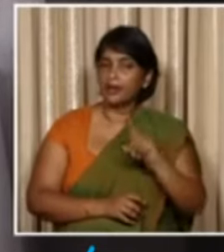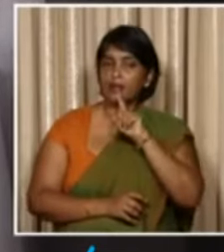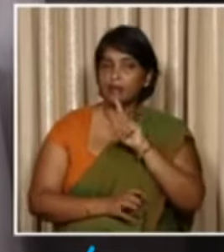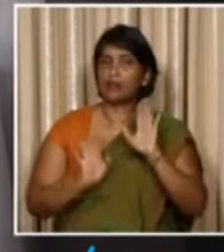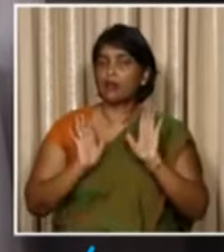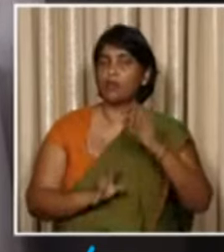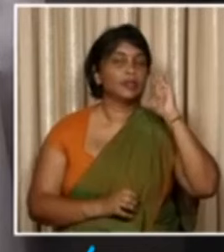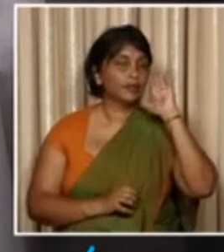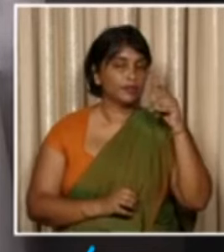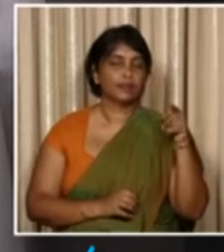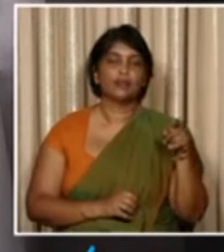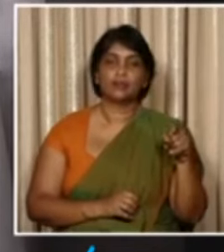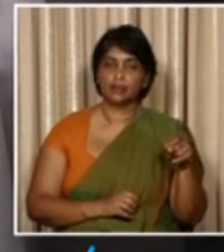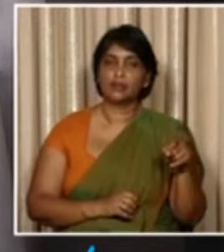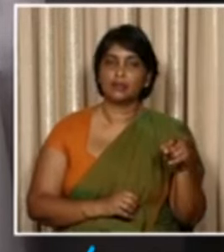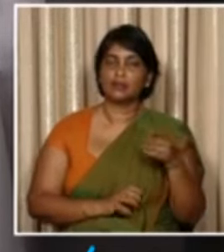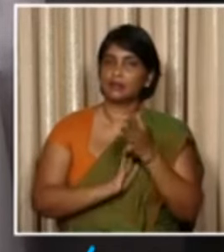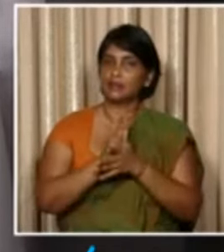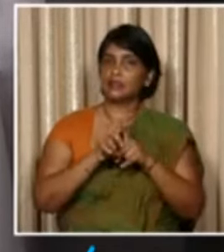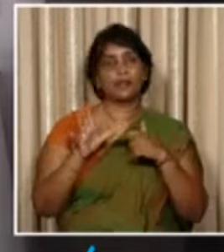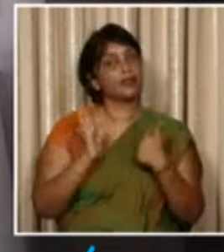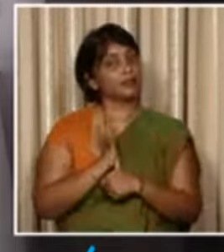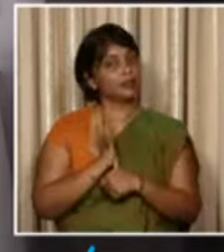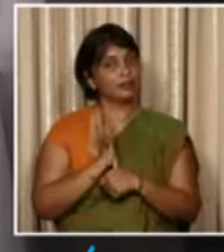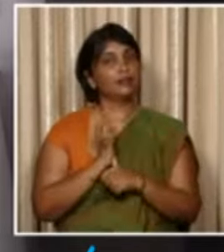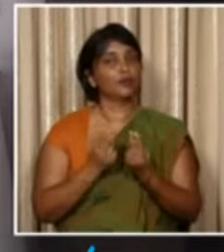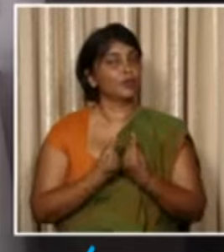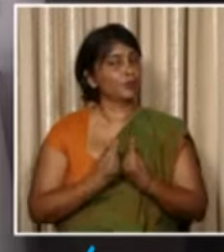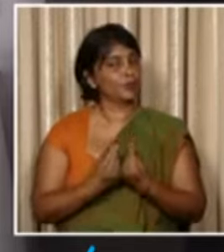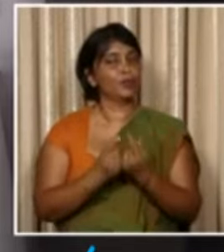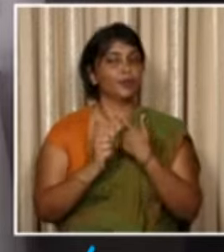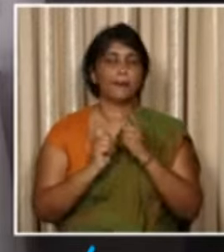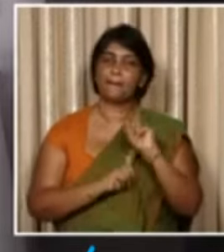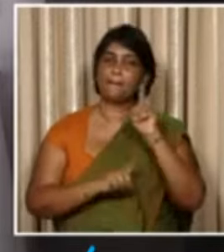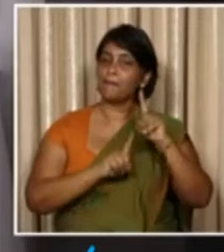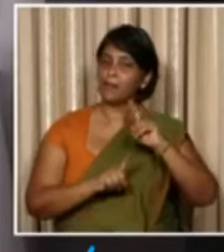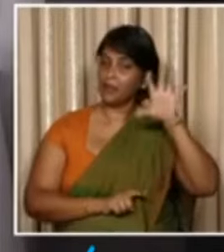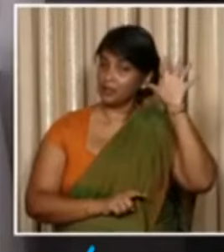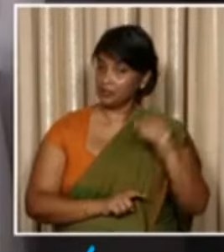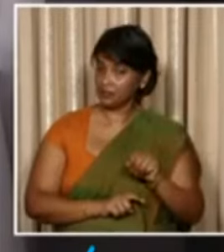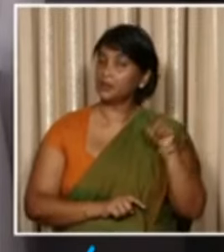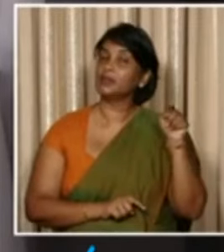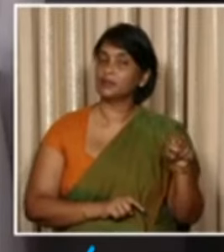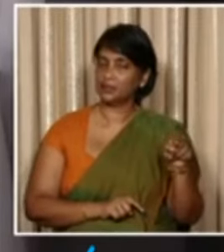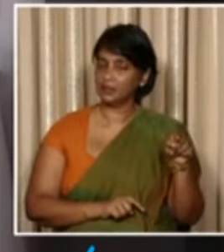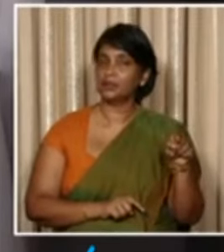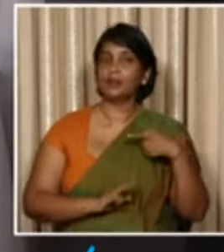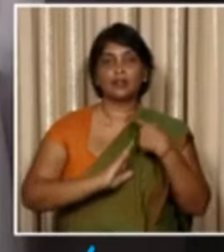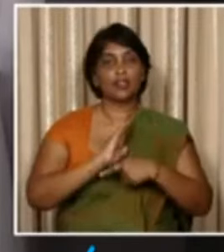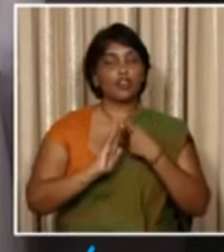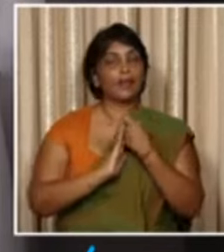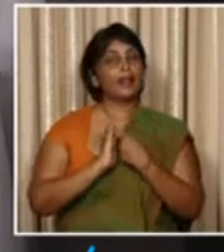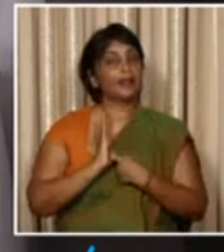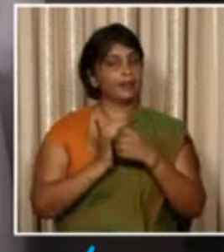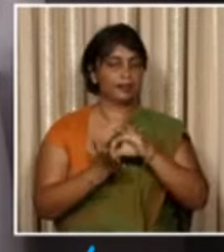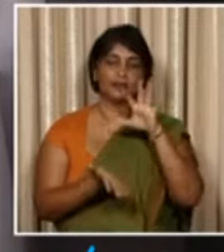නමුත් කවදාවත් ගේන්නේ නැහැ. සංඥා භාෂා පනත කඩිනමින්ම පාර්ලිමේන්තුවට ගෙනවිලා. ඒක රටේ නීතියක්